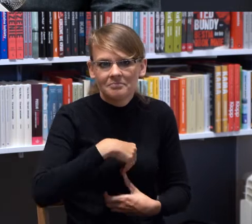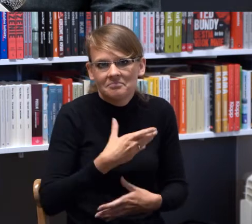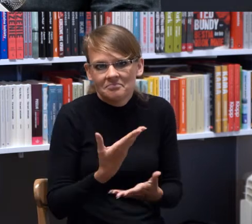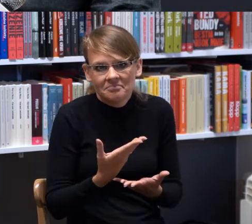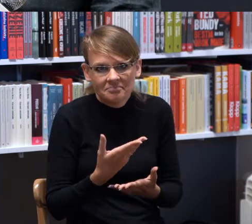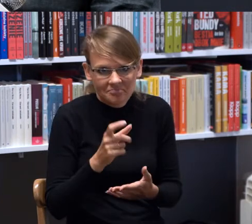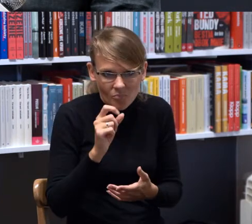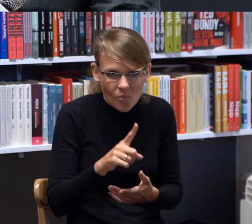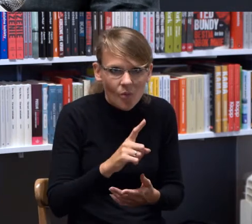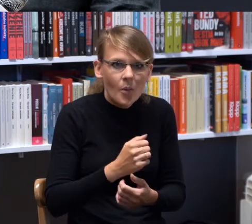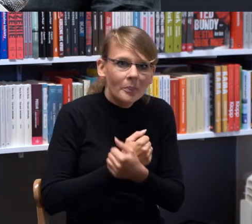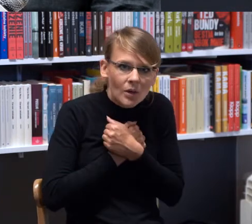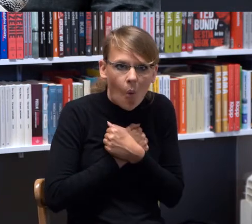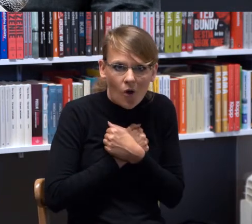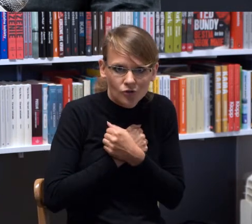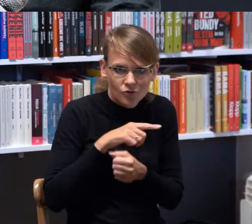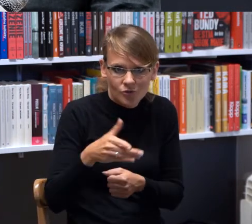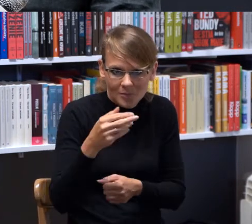rodzaj miłości do Mireczka?